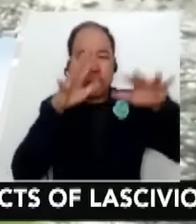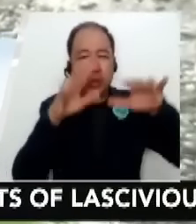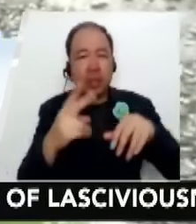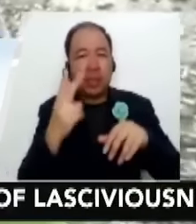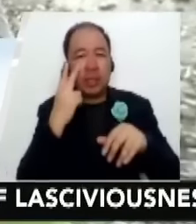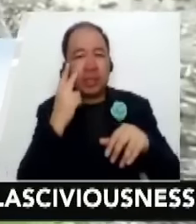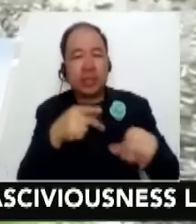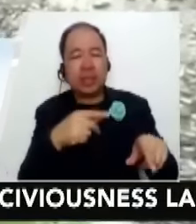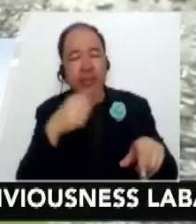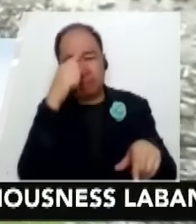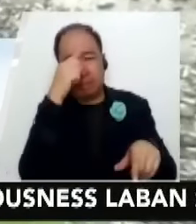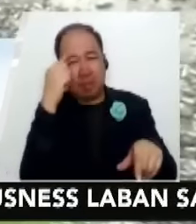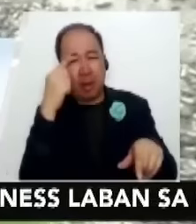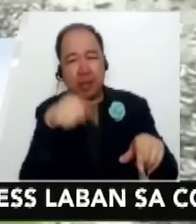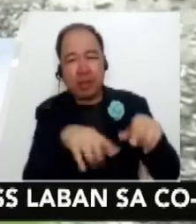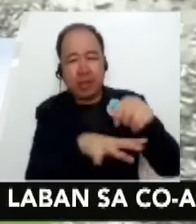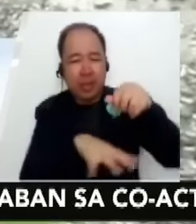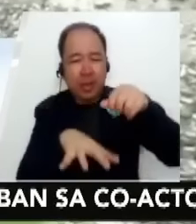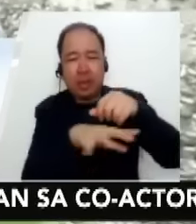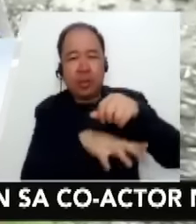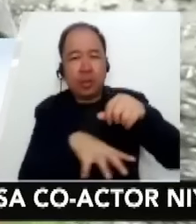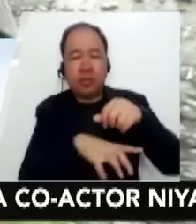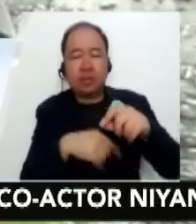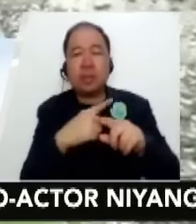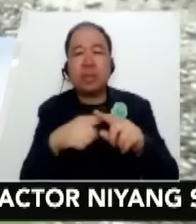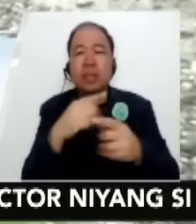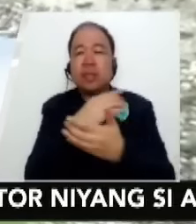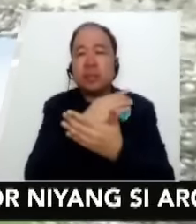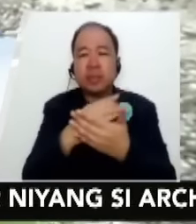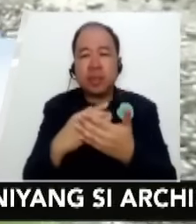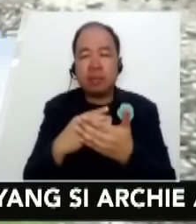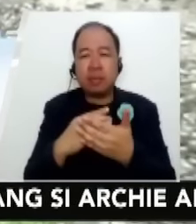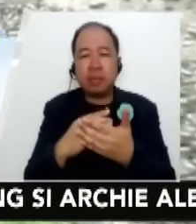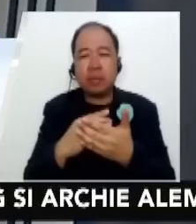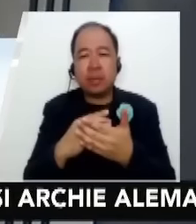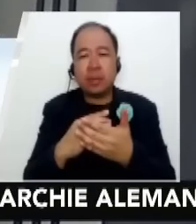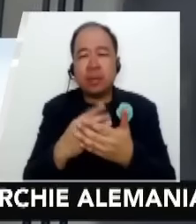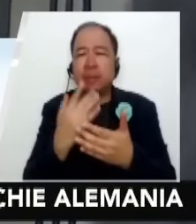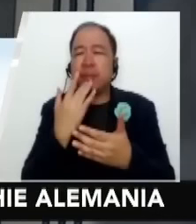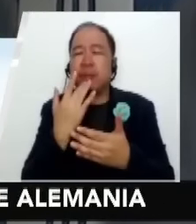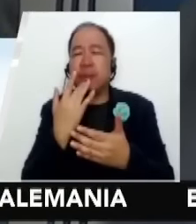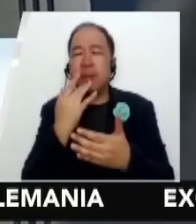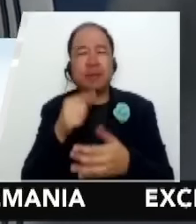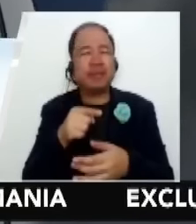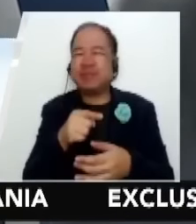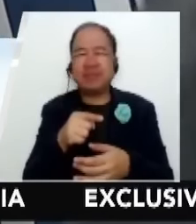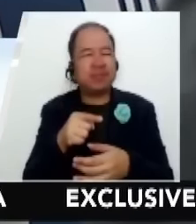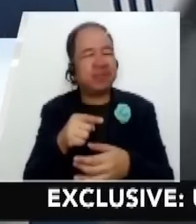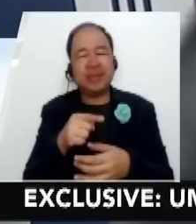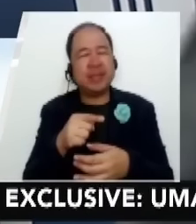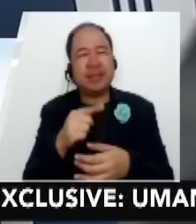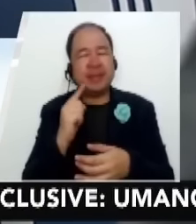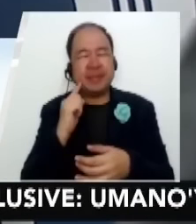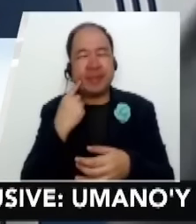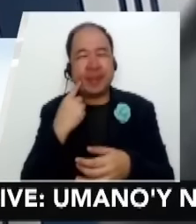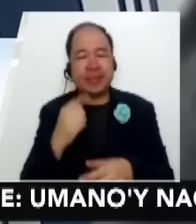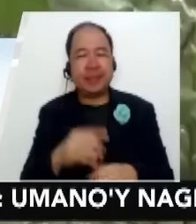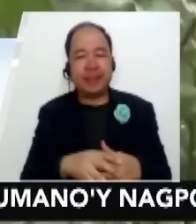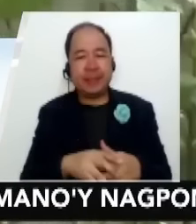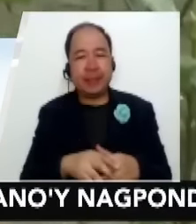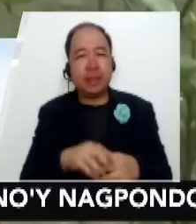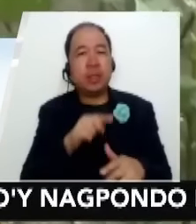Tapos may part na po na maasim na yung palay. Ang kapatid ni Adeliza, nakapag-ani na